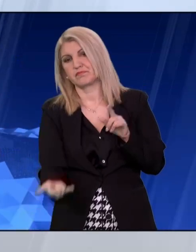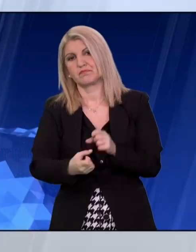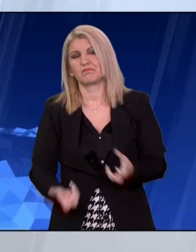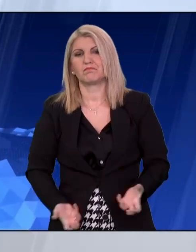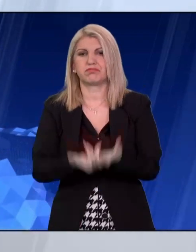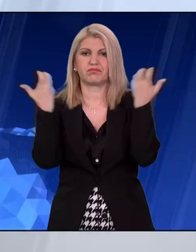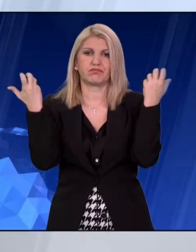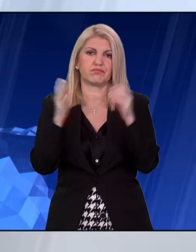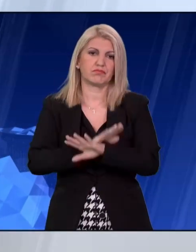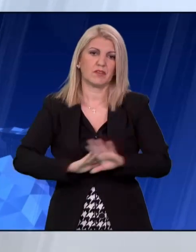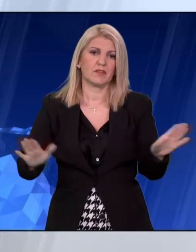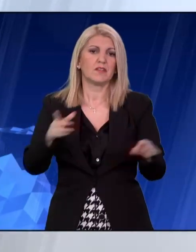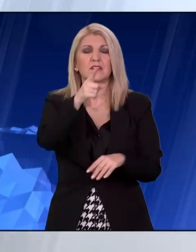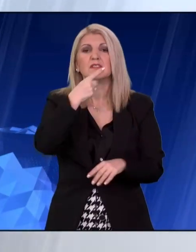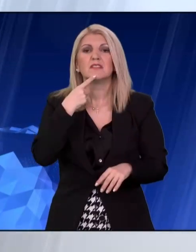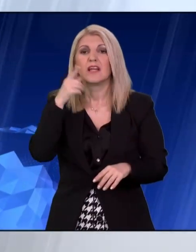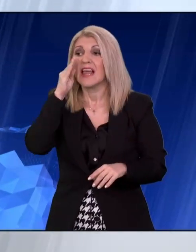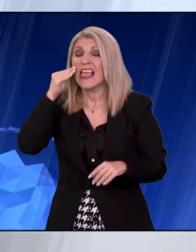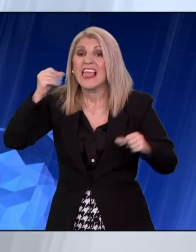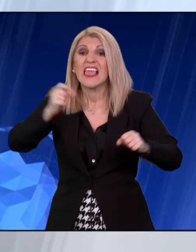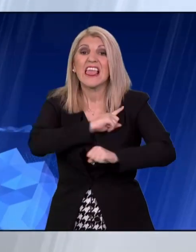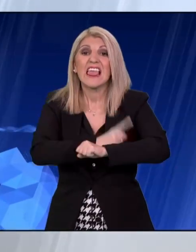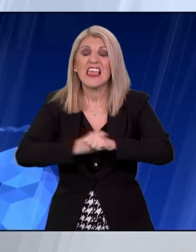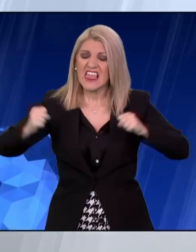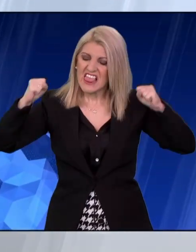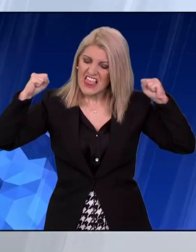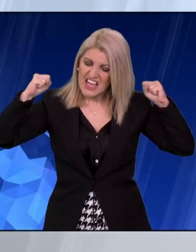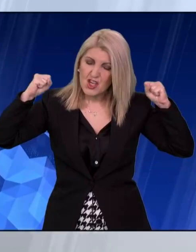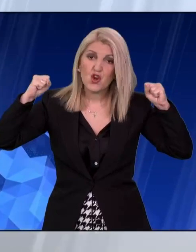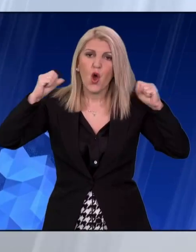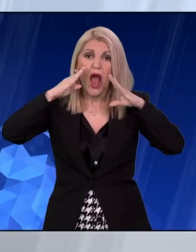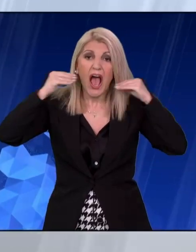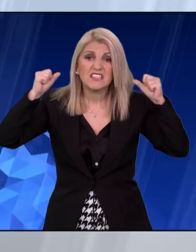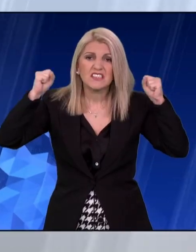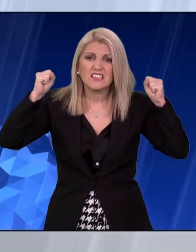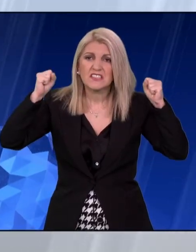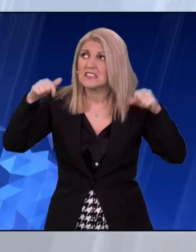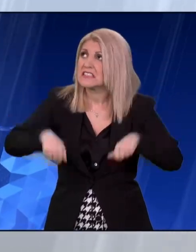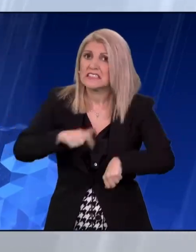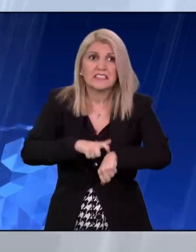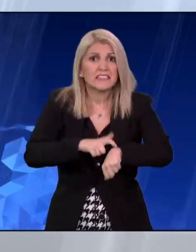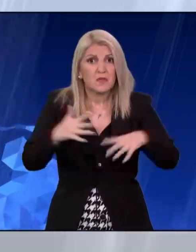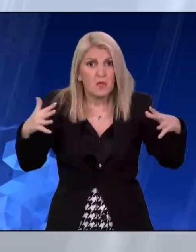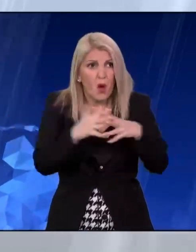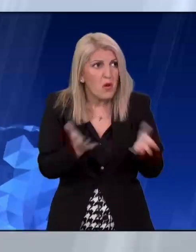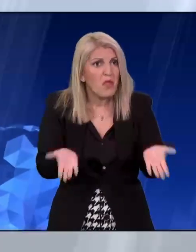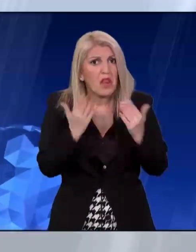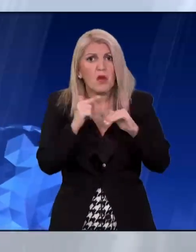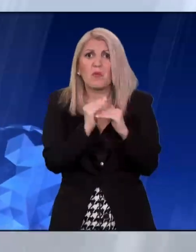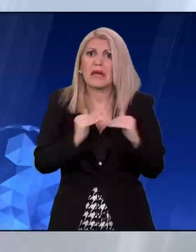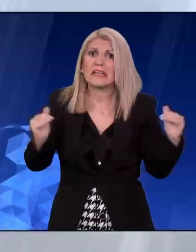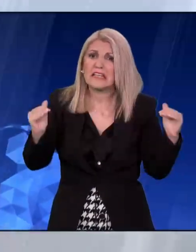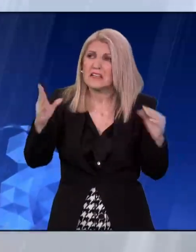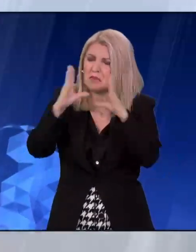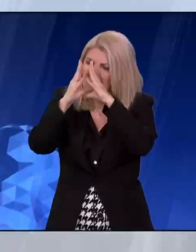έφυγε ένας ήρωας από κοντά μας ένας εν καιρό ειρήνης οι έρευνες για τα αίτια της συντριβής βρίσκονται σε εξέλιξη